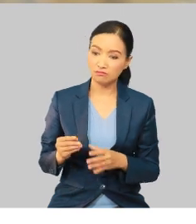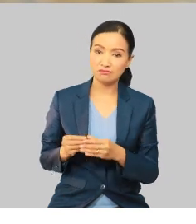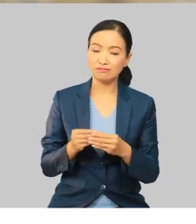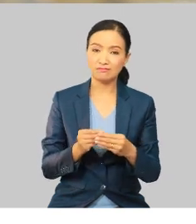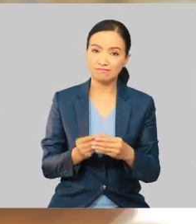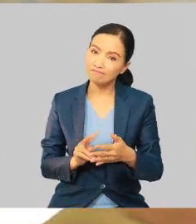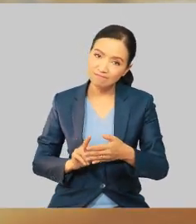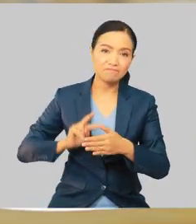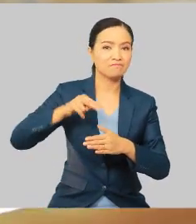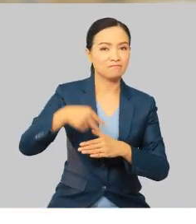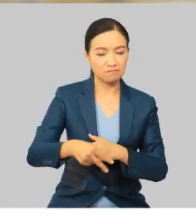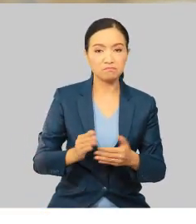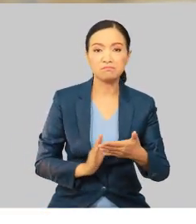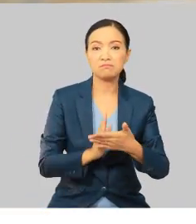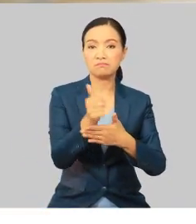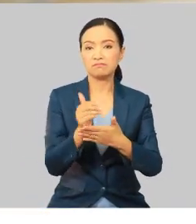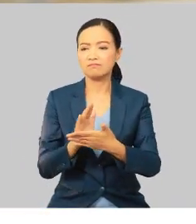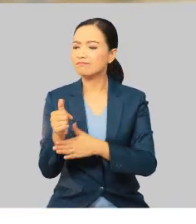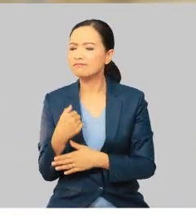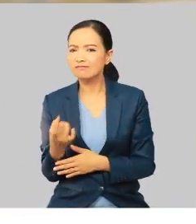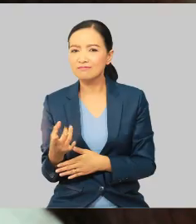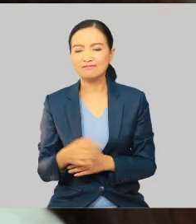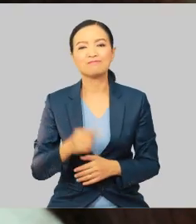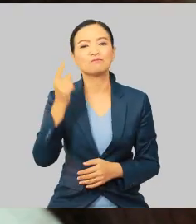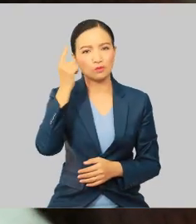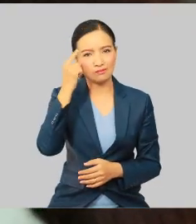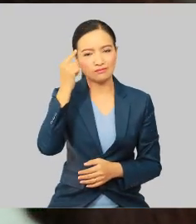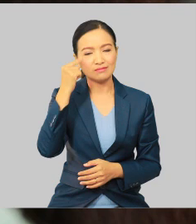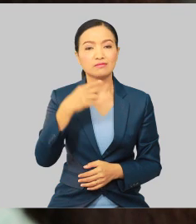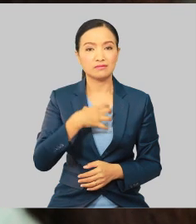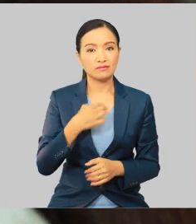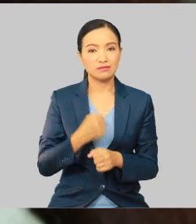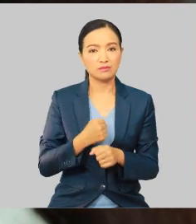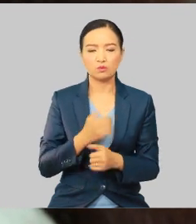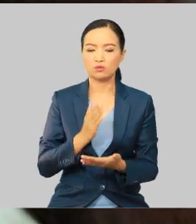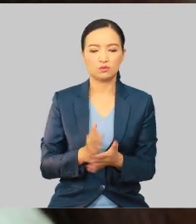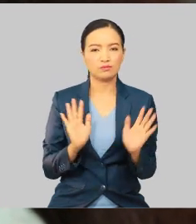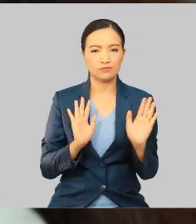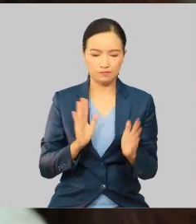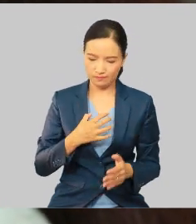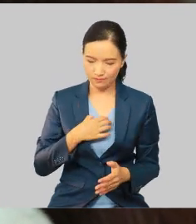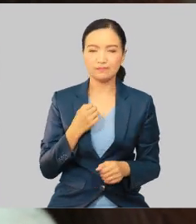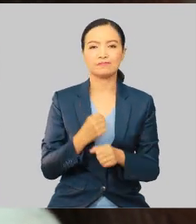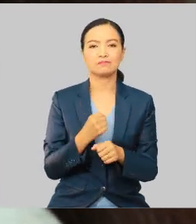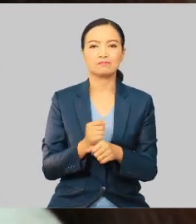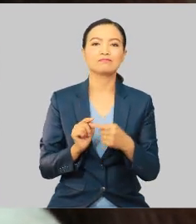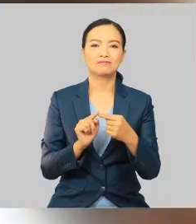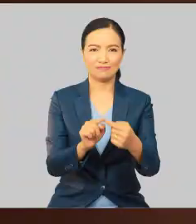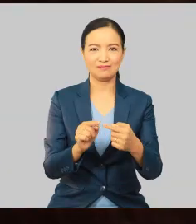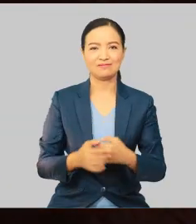ให้เราเนี่ยก้าวข้ามแต่ละเรื่องแต่เรื่องที่เล่ามาเนี่ยมันคืออะไรบ้างคร ับ แค่ความคิดที่ว่ายังอยากทำยังไม่อยากหยุดอยู่ตรงนี้ค่ะ